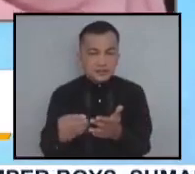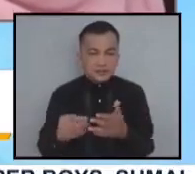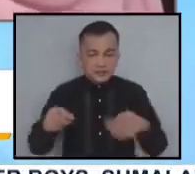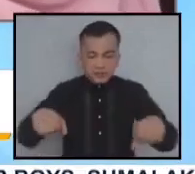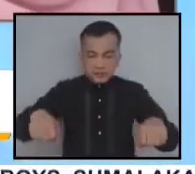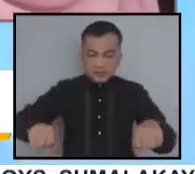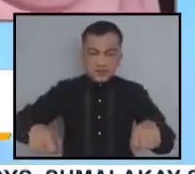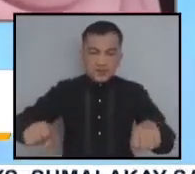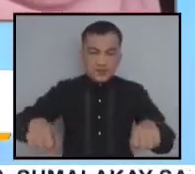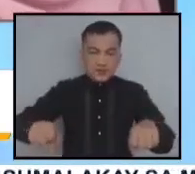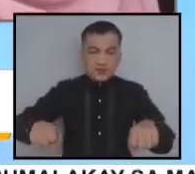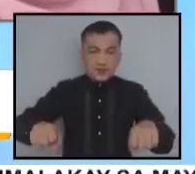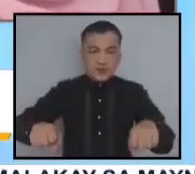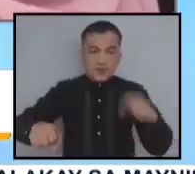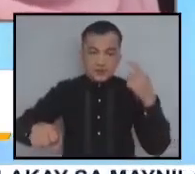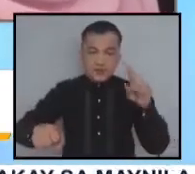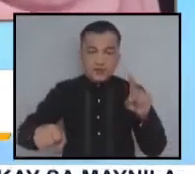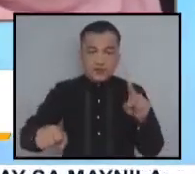na